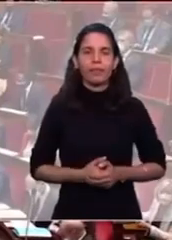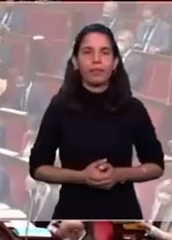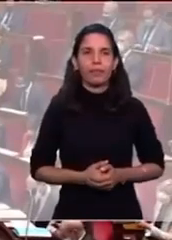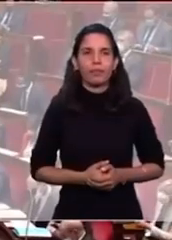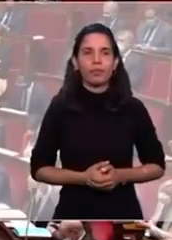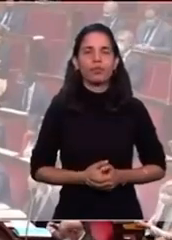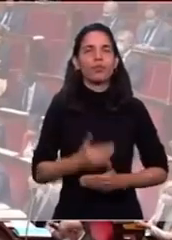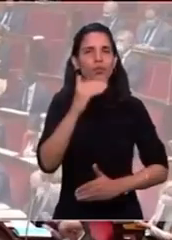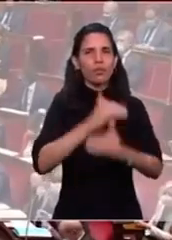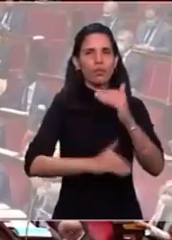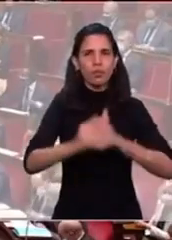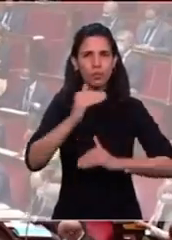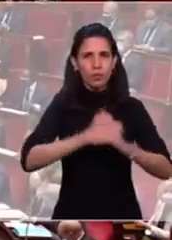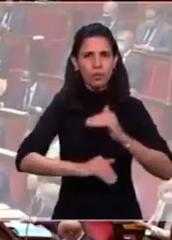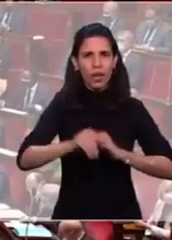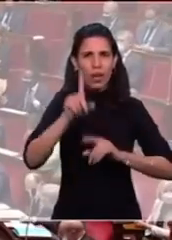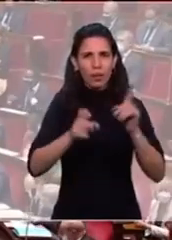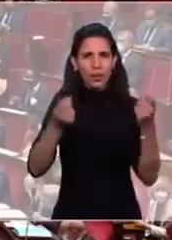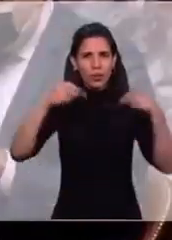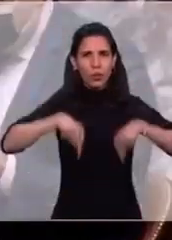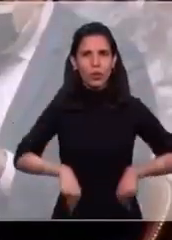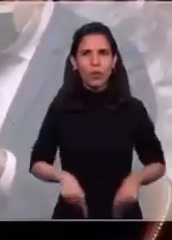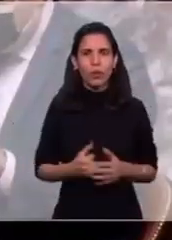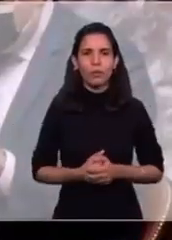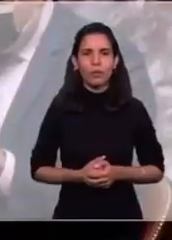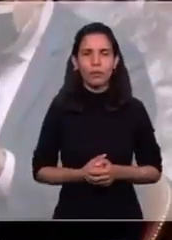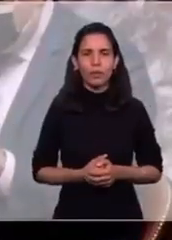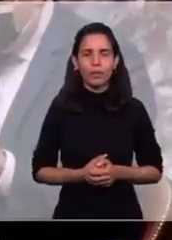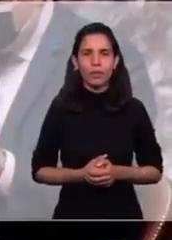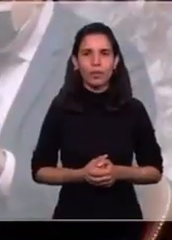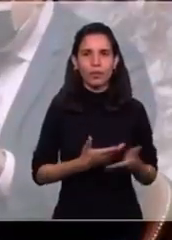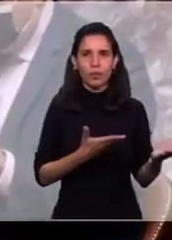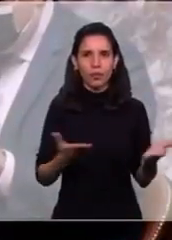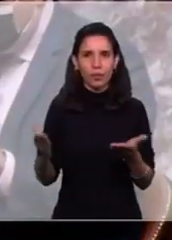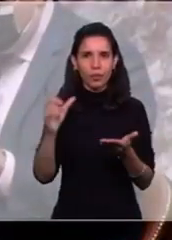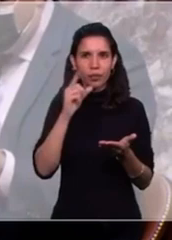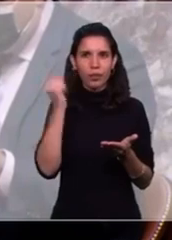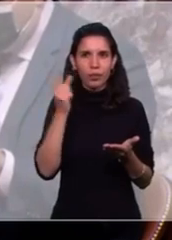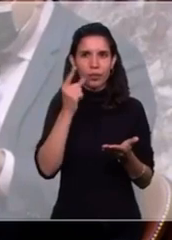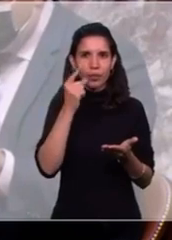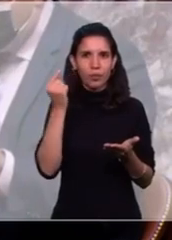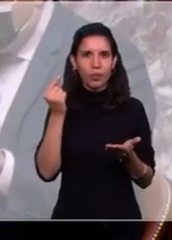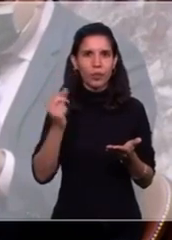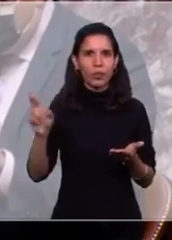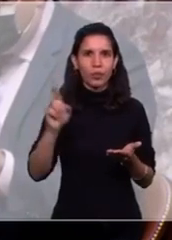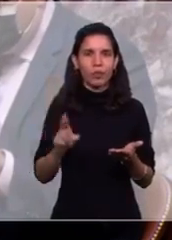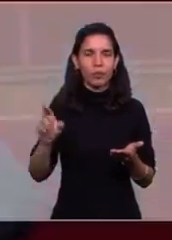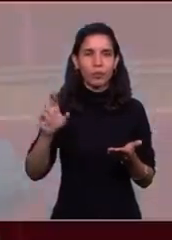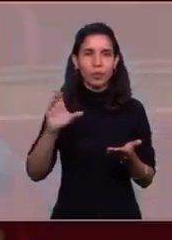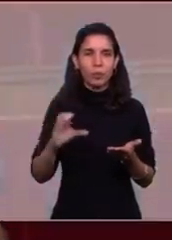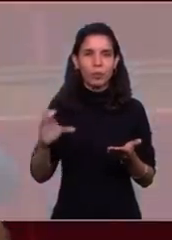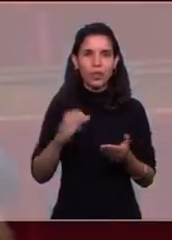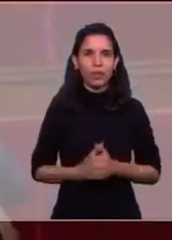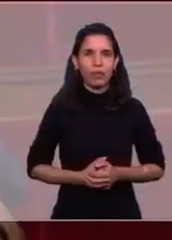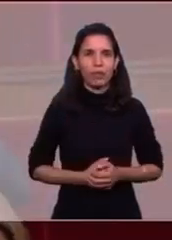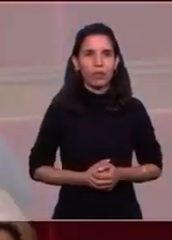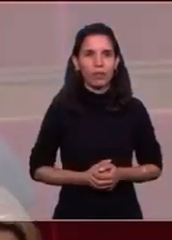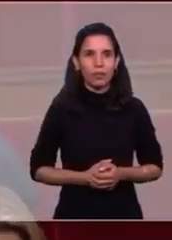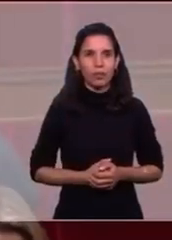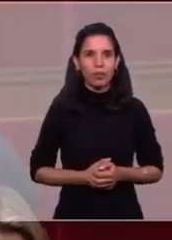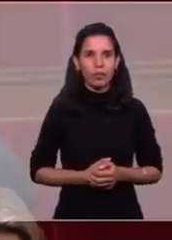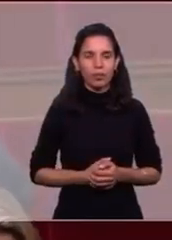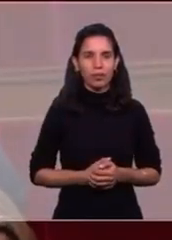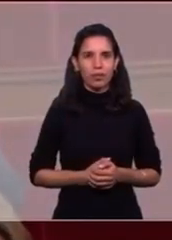L'ordre du jour appelle les questions au gouvernement. La parole est à monsieur Raphaël Schellenberger.